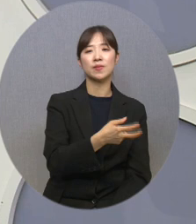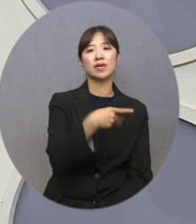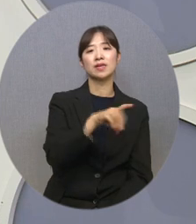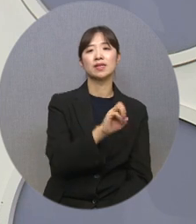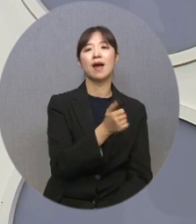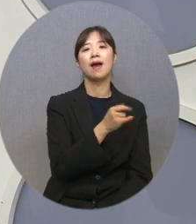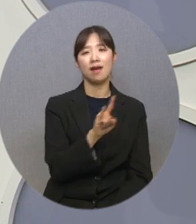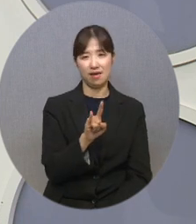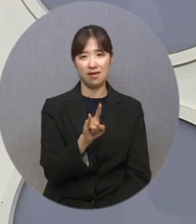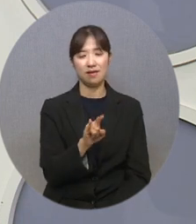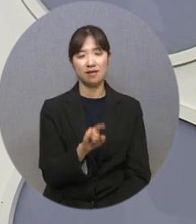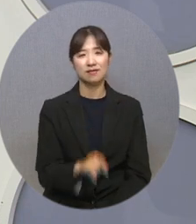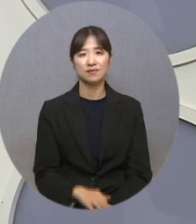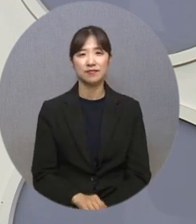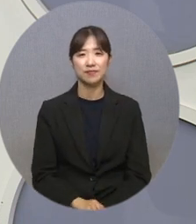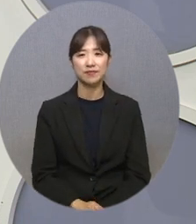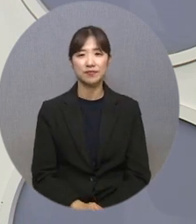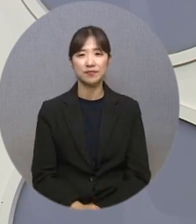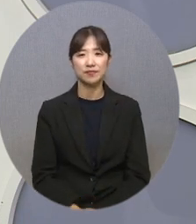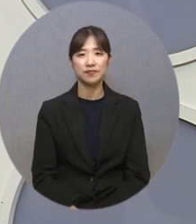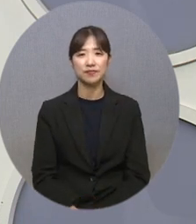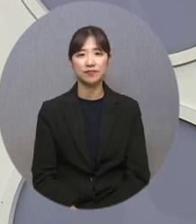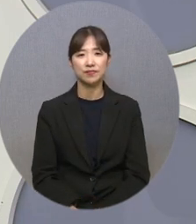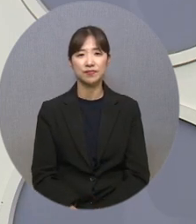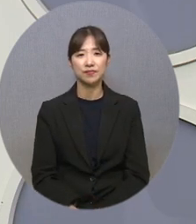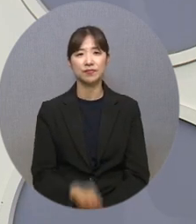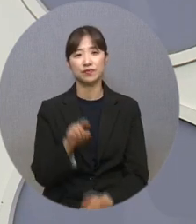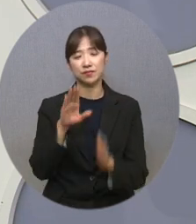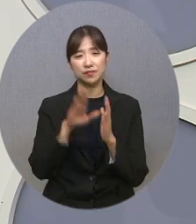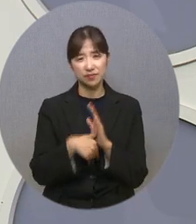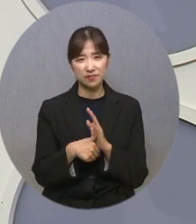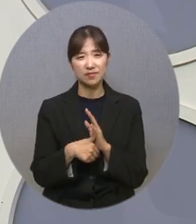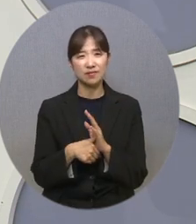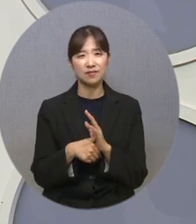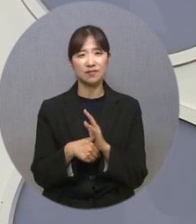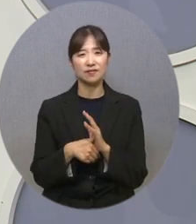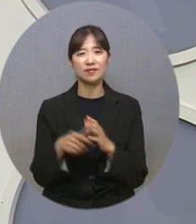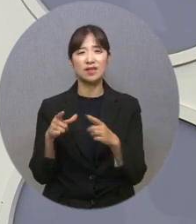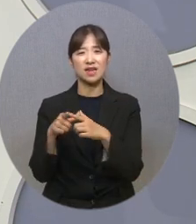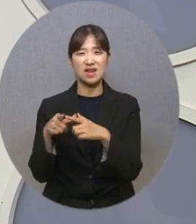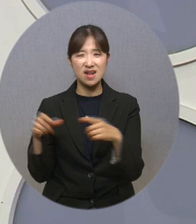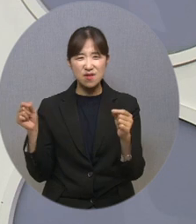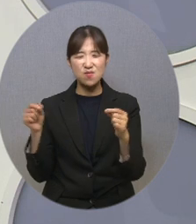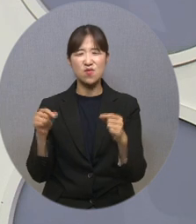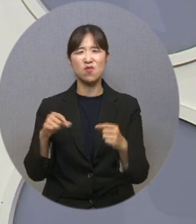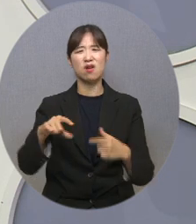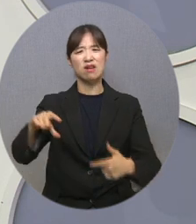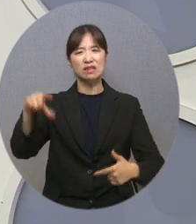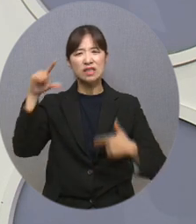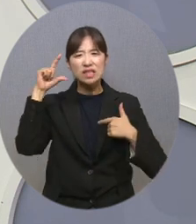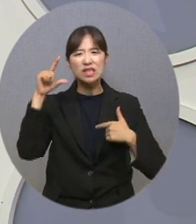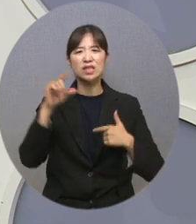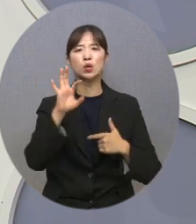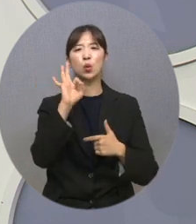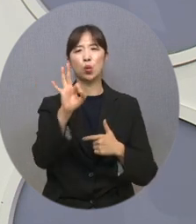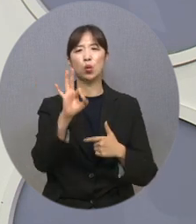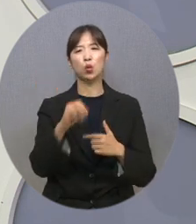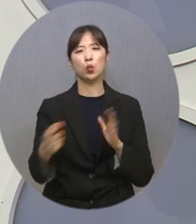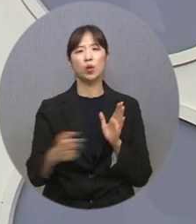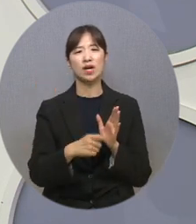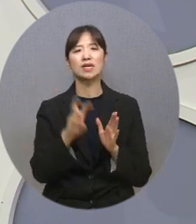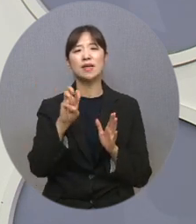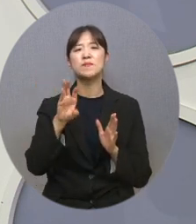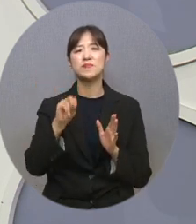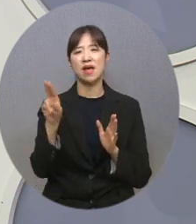상해로 가게 됩니다. 가게 되는데 그때 이미 일본에서는 30만 달러의